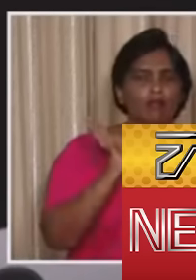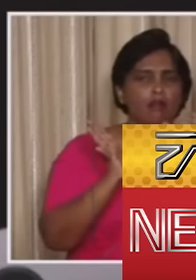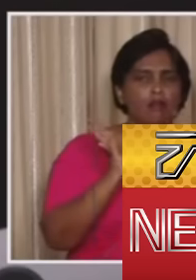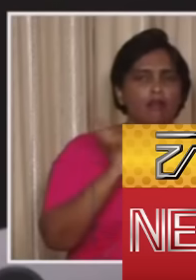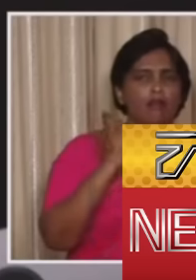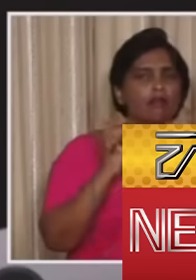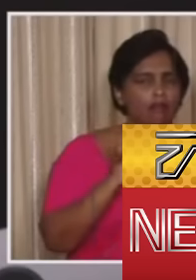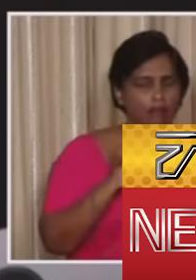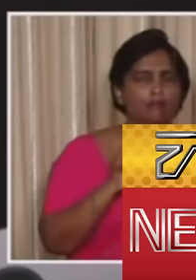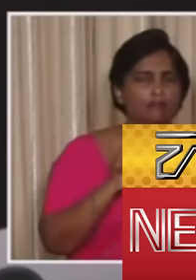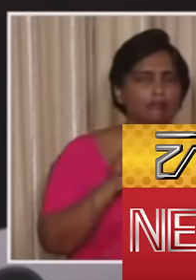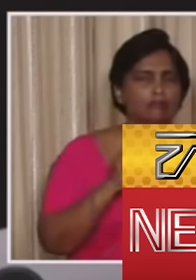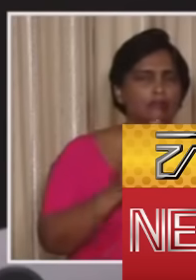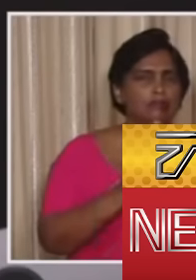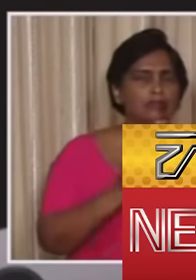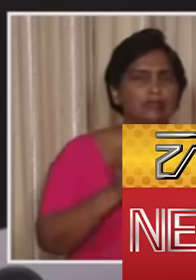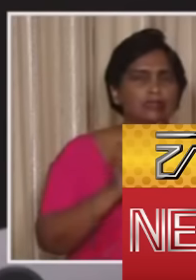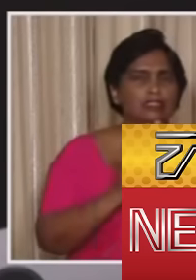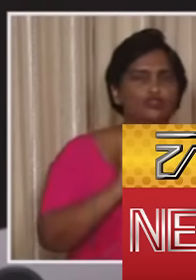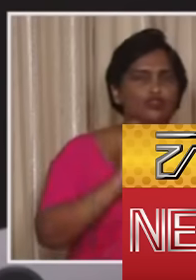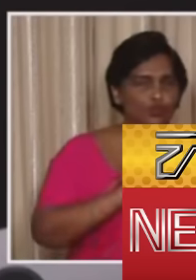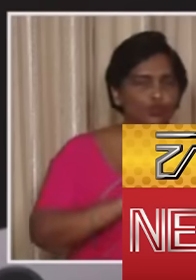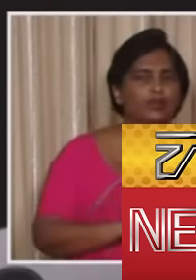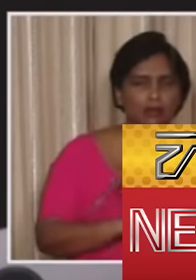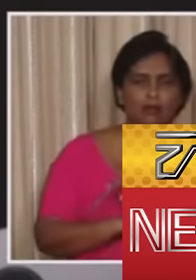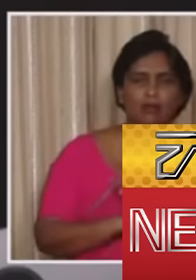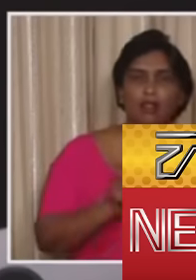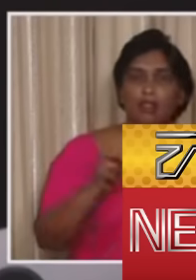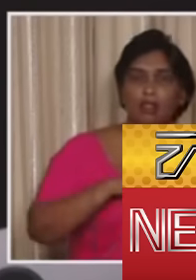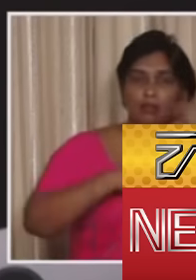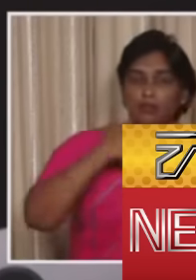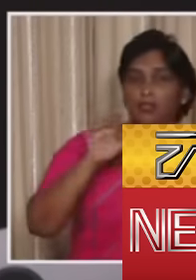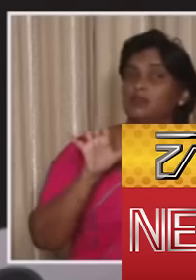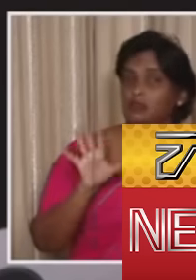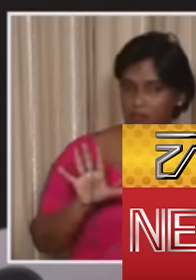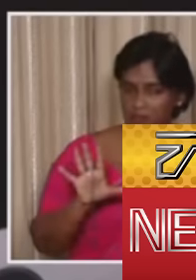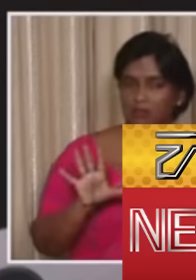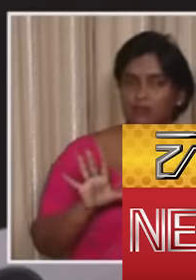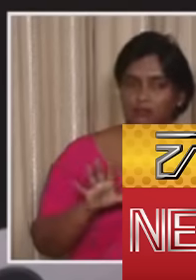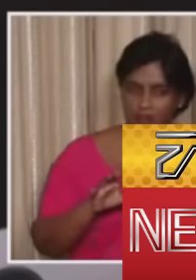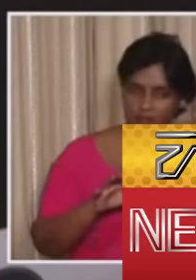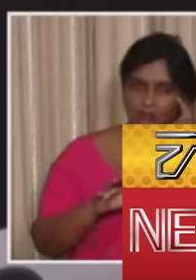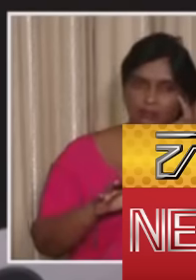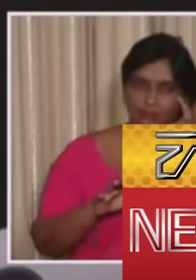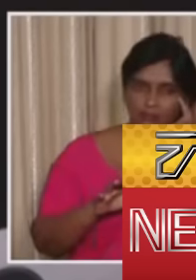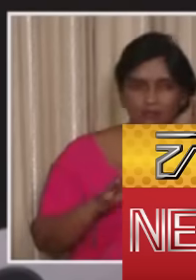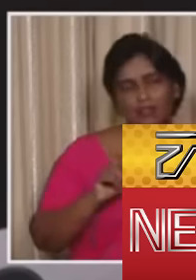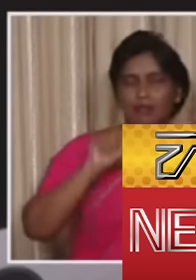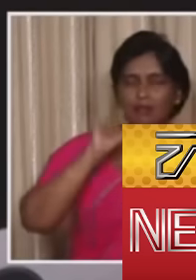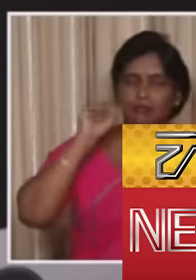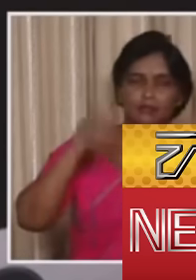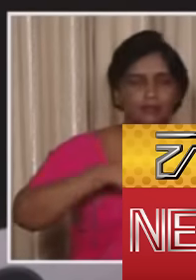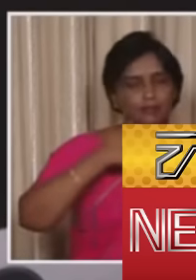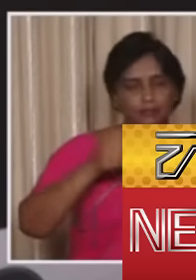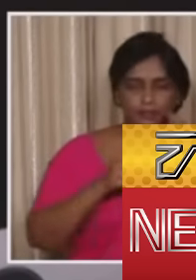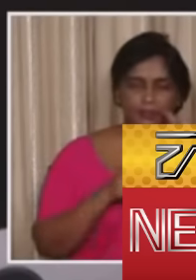ගත්තා. කැසිනෝ සඳහා දැන් එල්ලුම් පත්‍ර 10ක් ආවා. මම දන්නවා සලාකාරයේ මේ ඉදිරිපත් කළ තියෙන එල්ලුම්